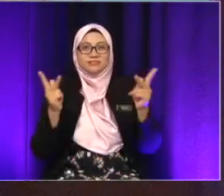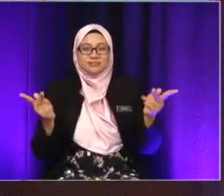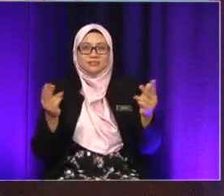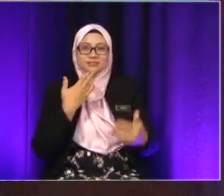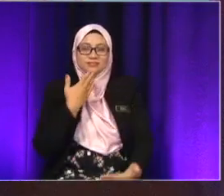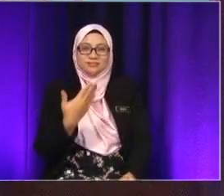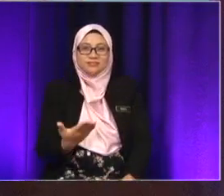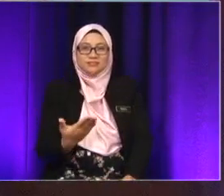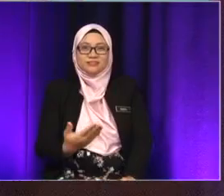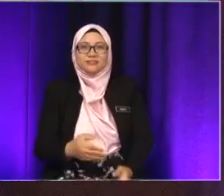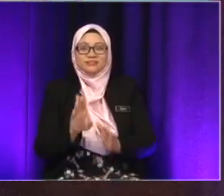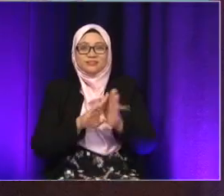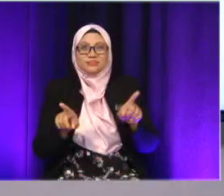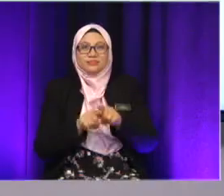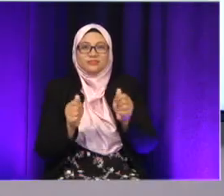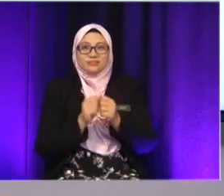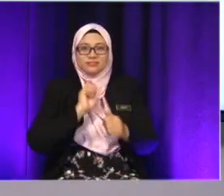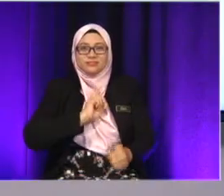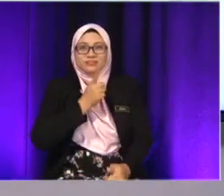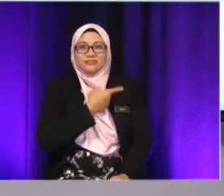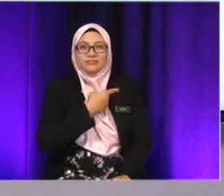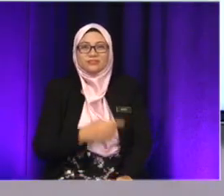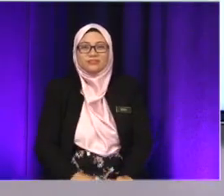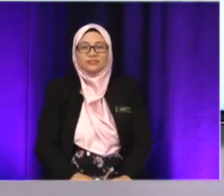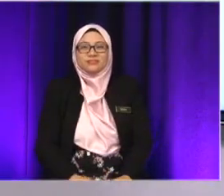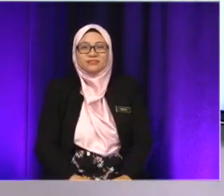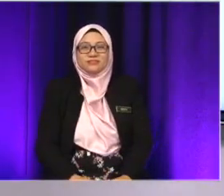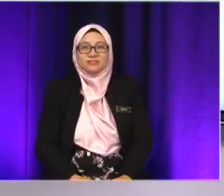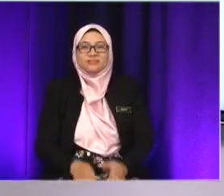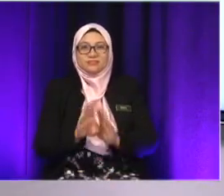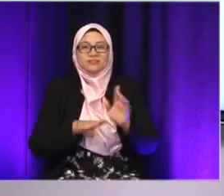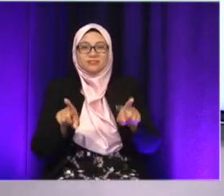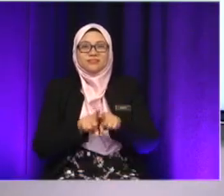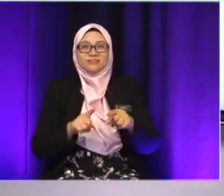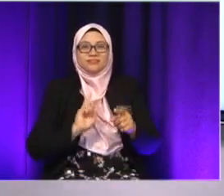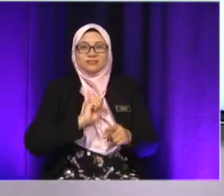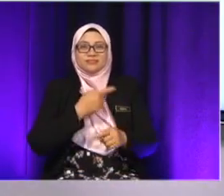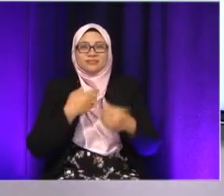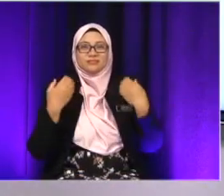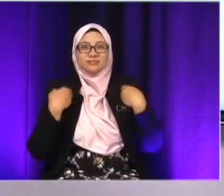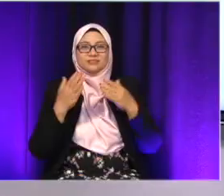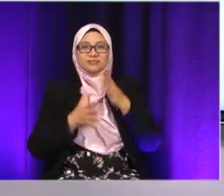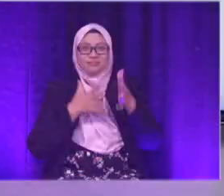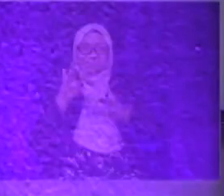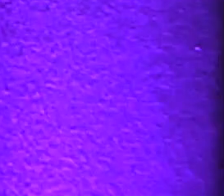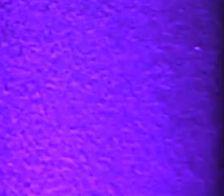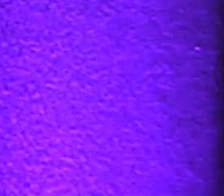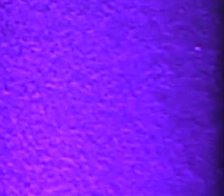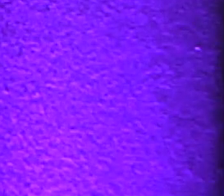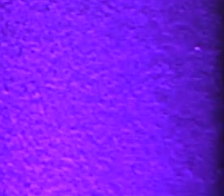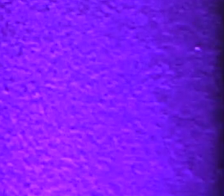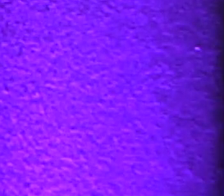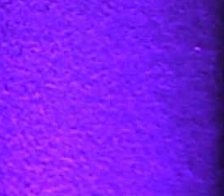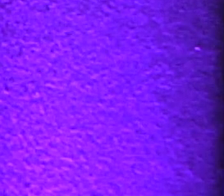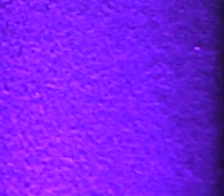bersama dengan kita pada hari ini. Dan para penonton sekalian, kita ada juga bersama dengan kita jurubahasa isyarat Cikgu Rohaya